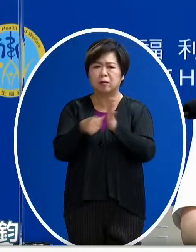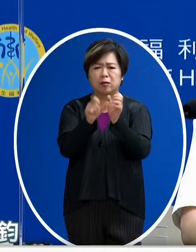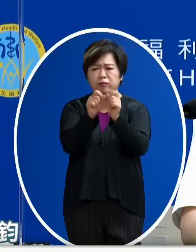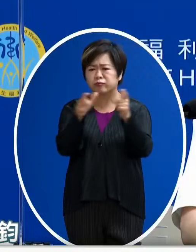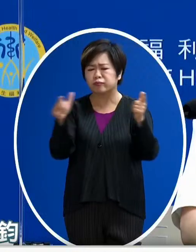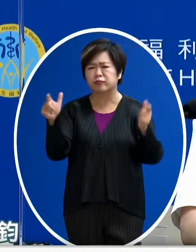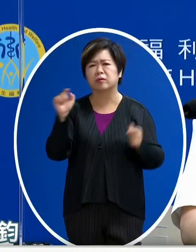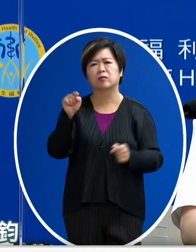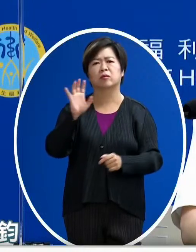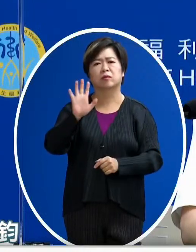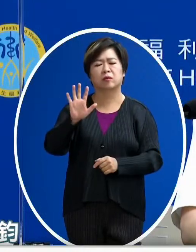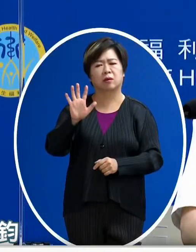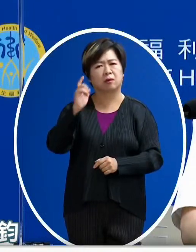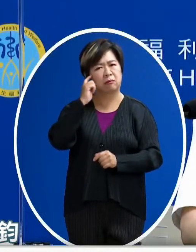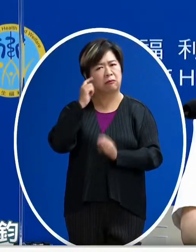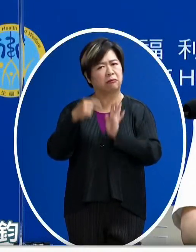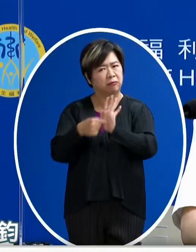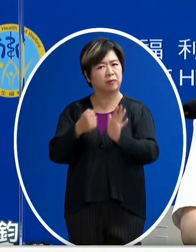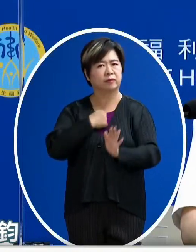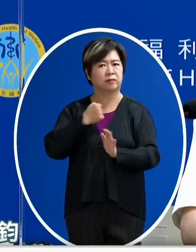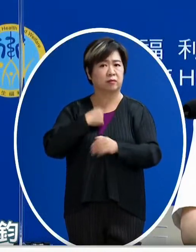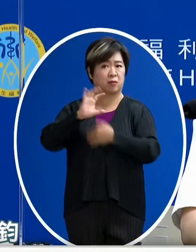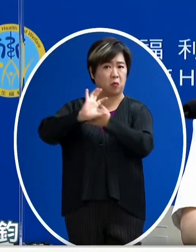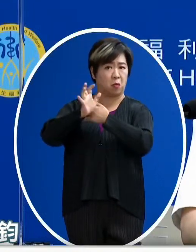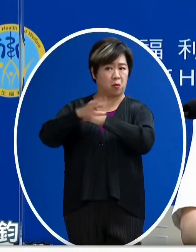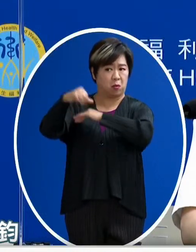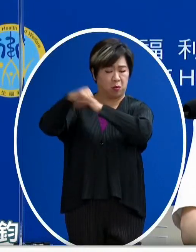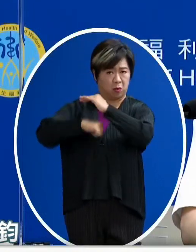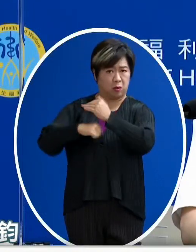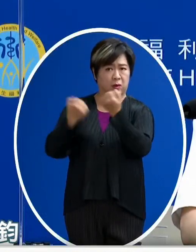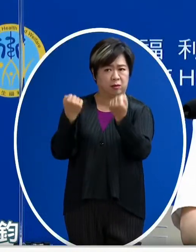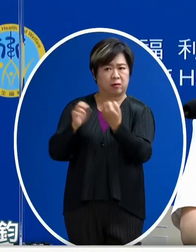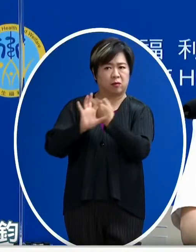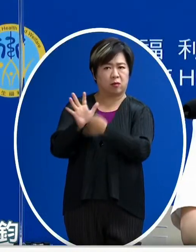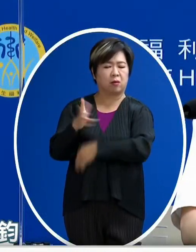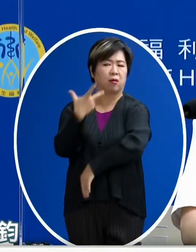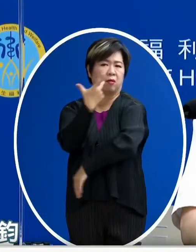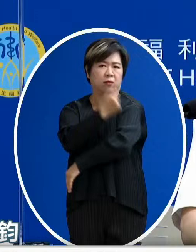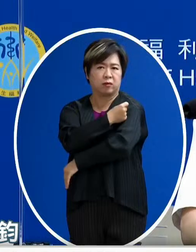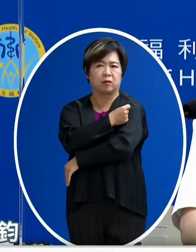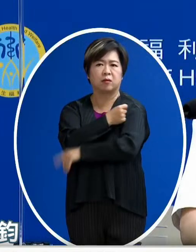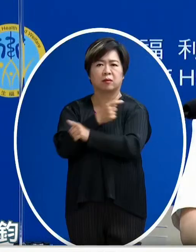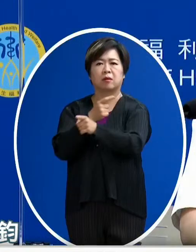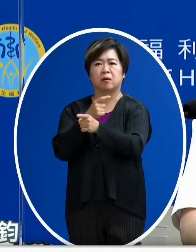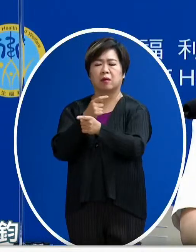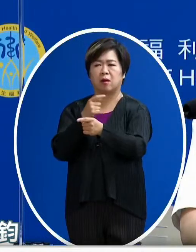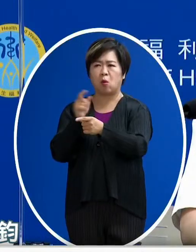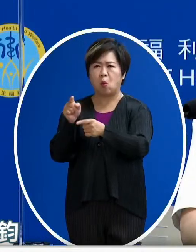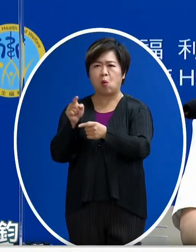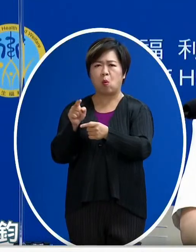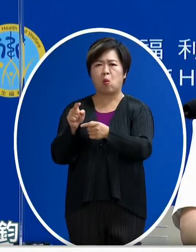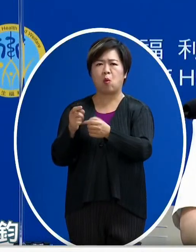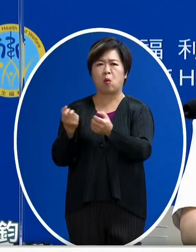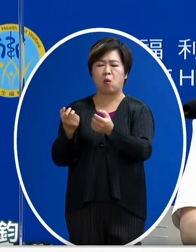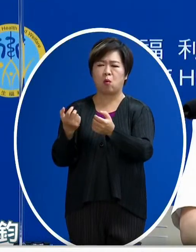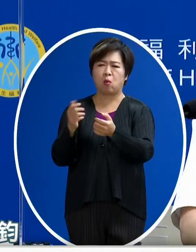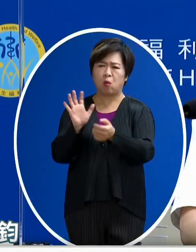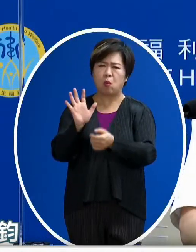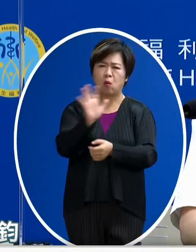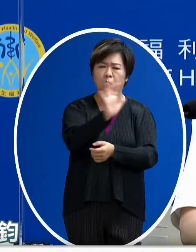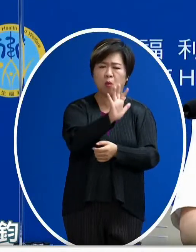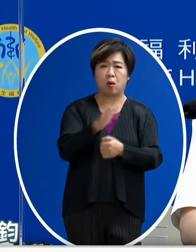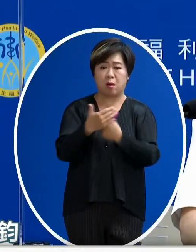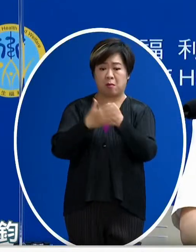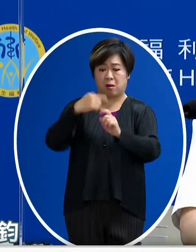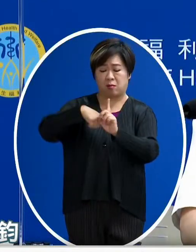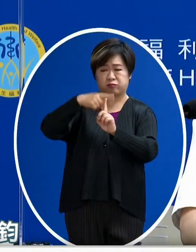大概都是反映就是说入境的旅客在国外比较容易接种到的厂牌，倒不一定是跟这个厂牌本身的保